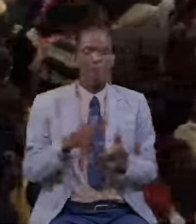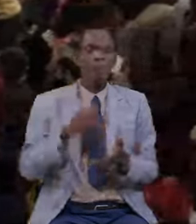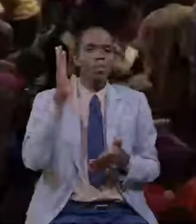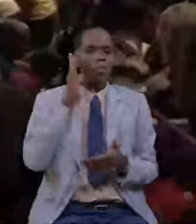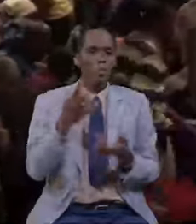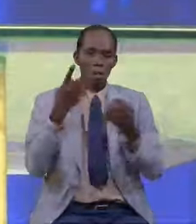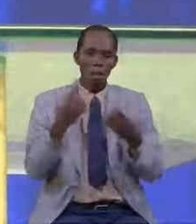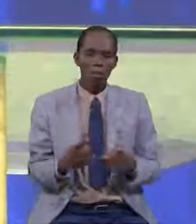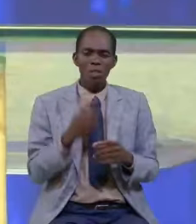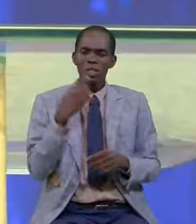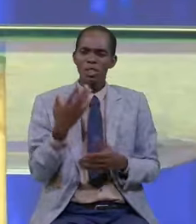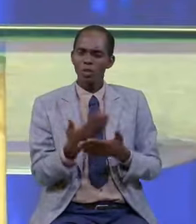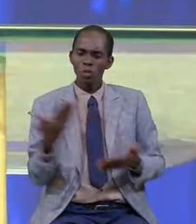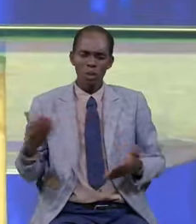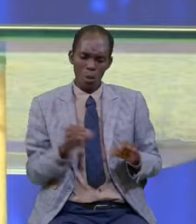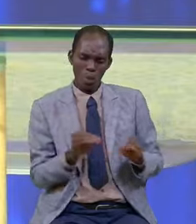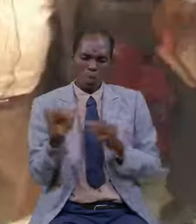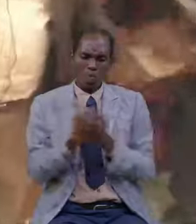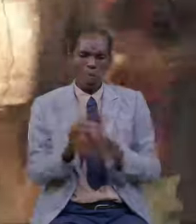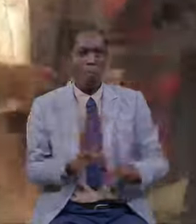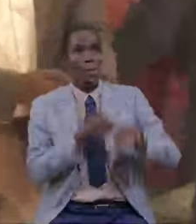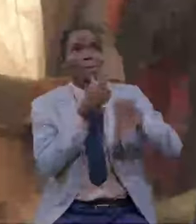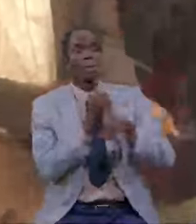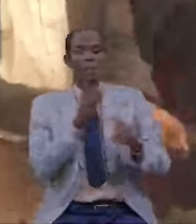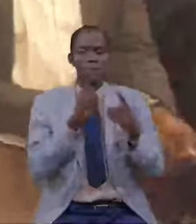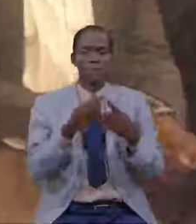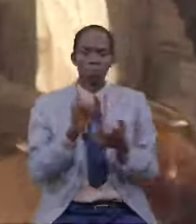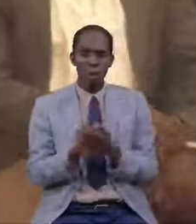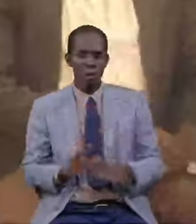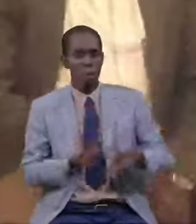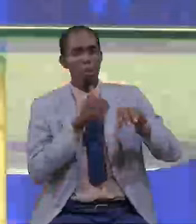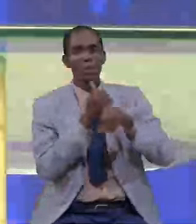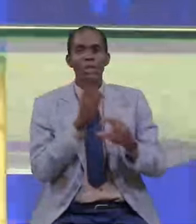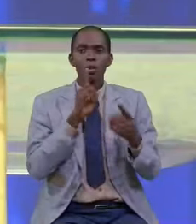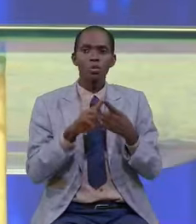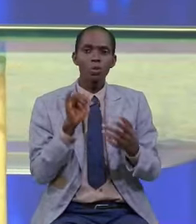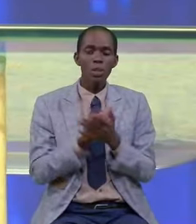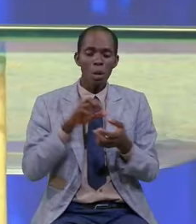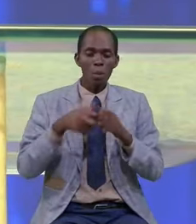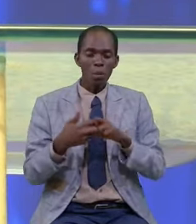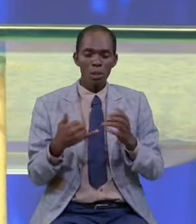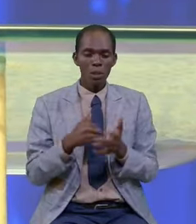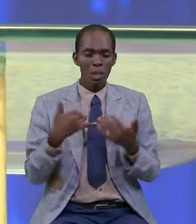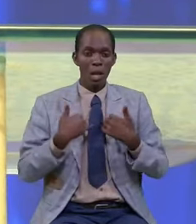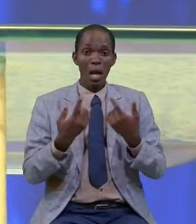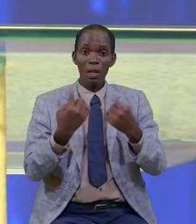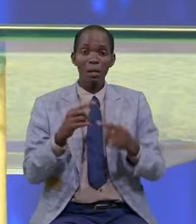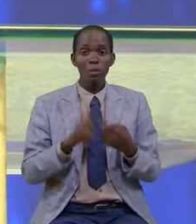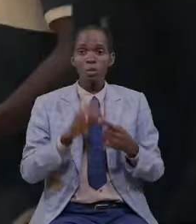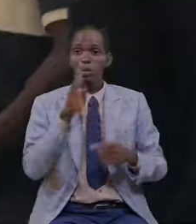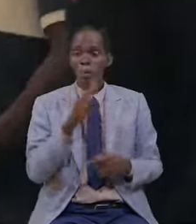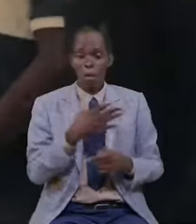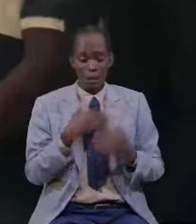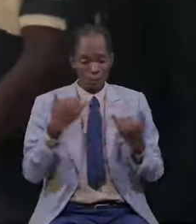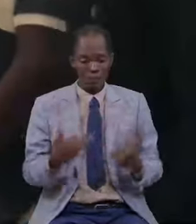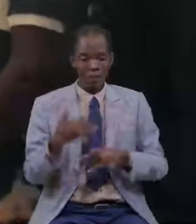Dites quelque chose. Faites déplacer la montagne là. Parlez à la montagne là. Cela va s'accomplir maintenant. Ce